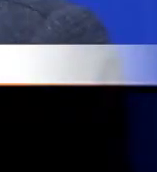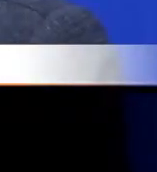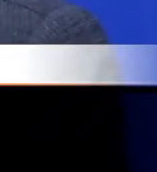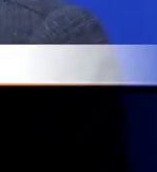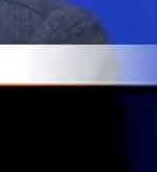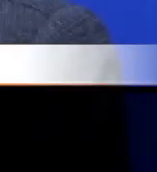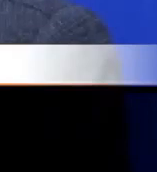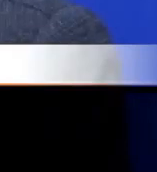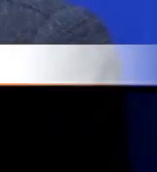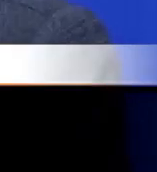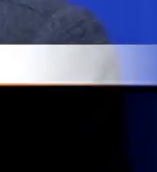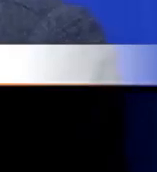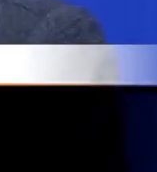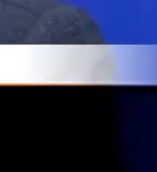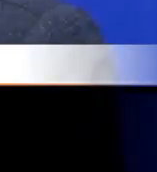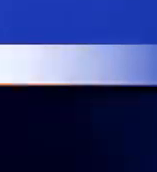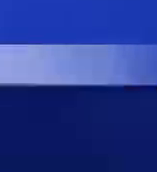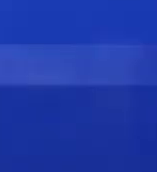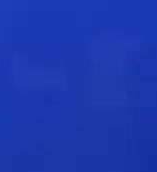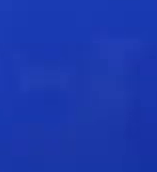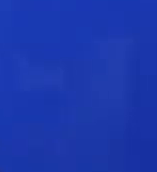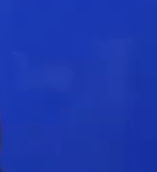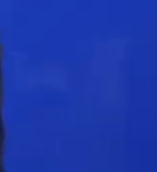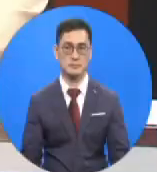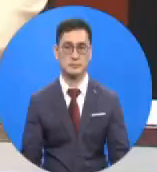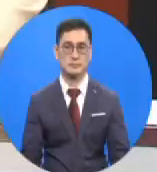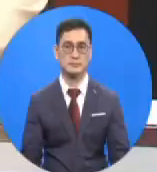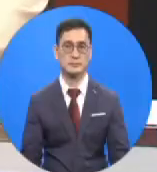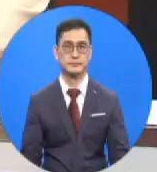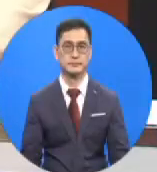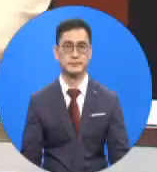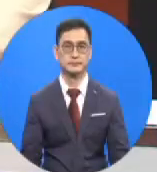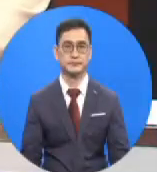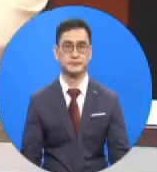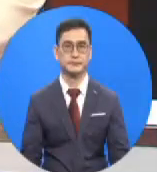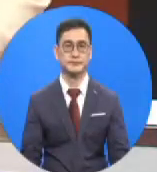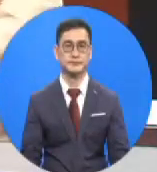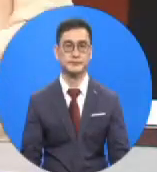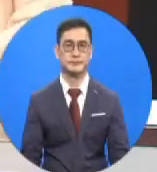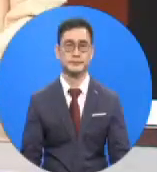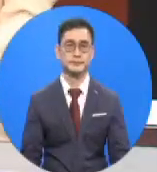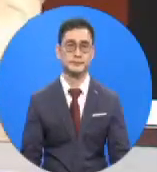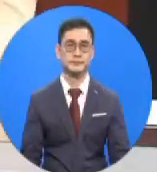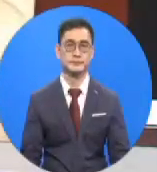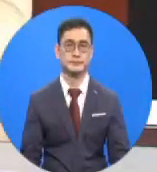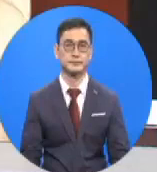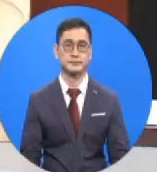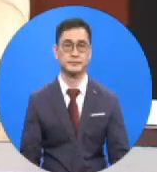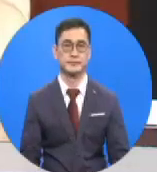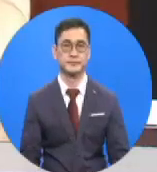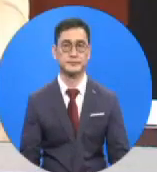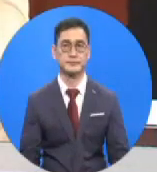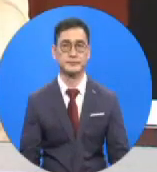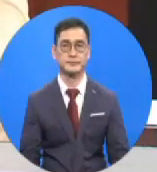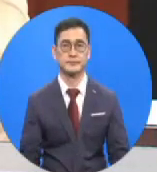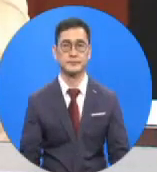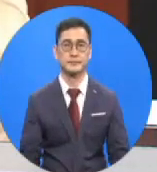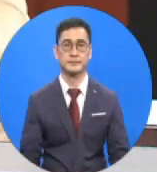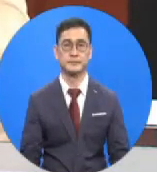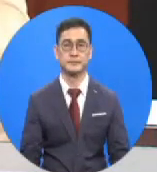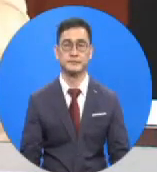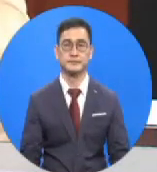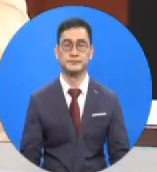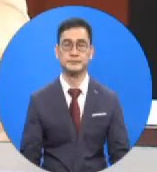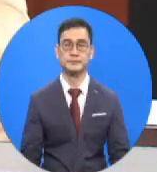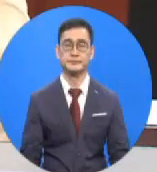이상 20년 가까이 정책 걸립니다 예 지금 보신 테인 디자인은 때도 기자들이 거의 참석 못했는데 신간회